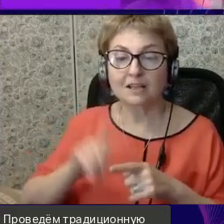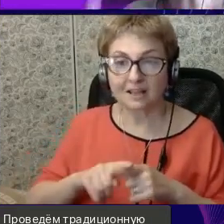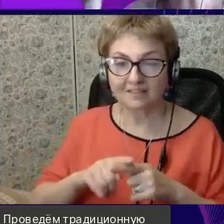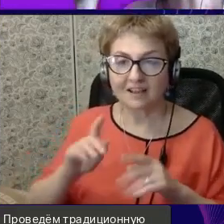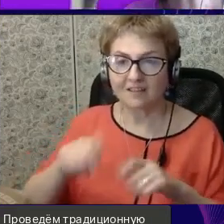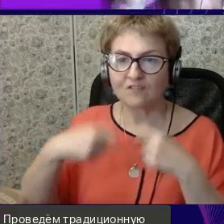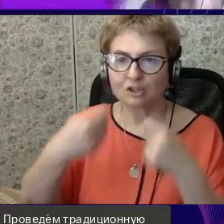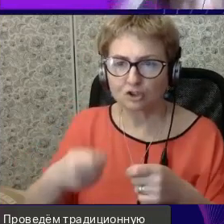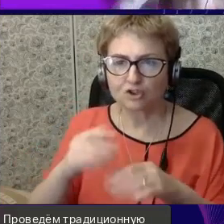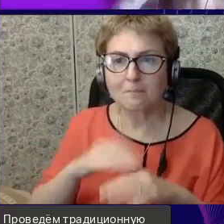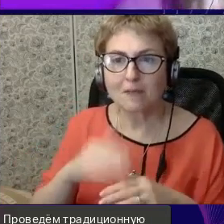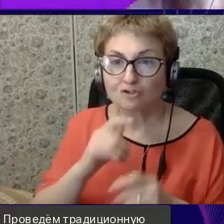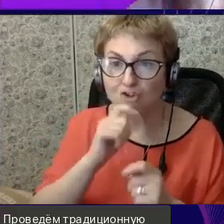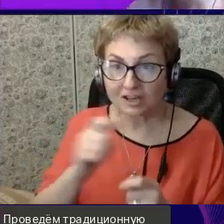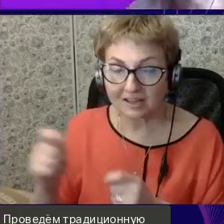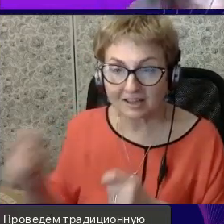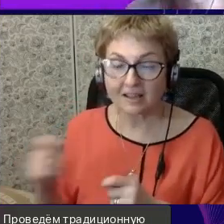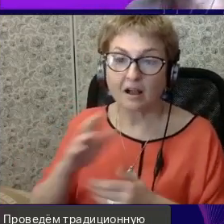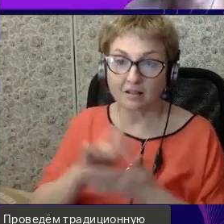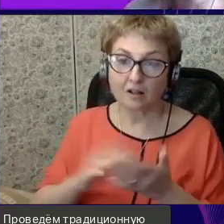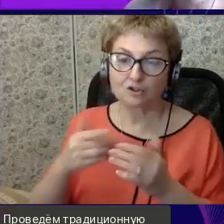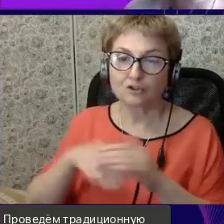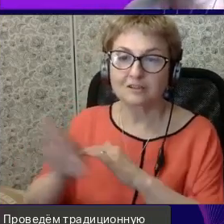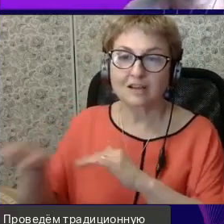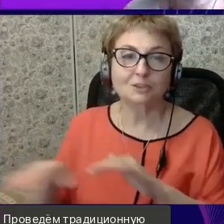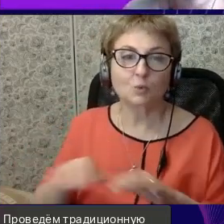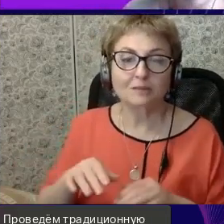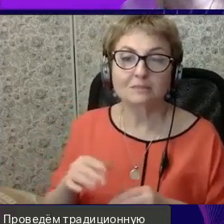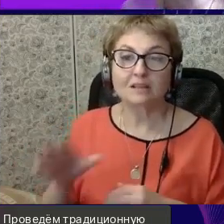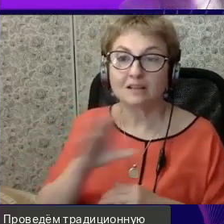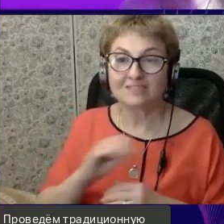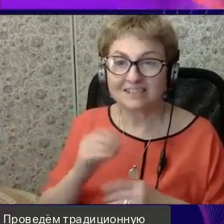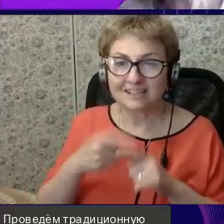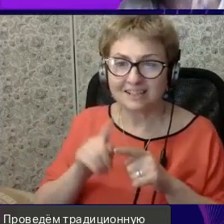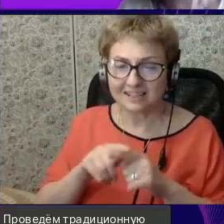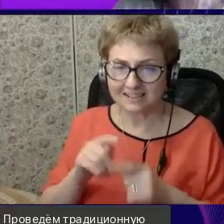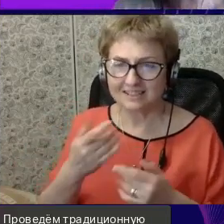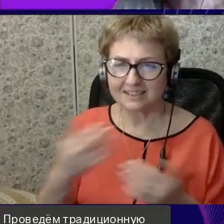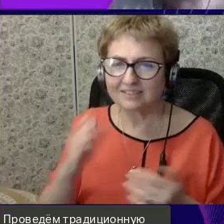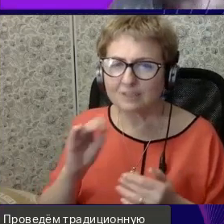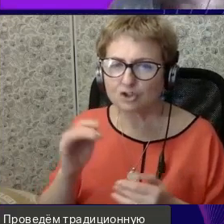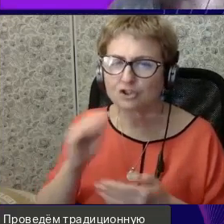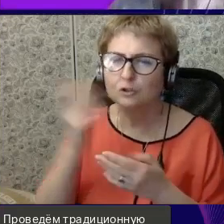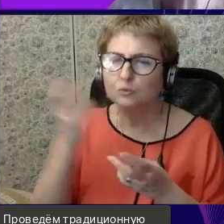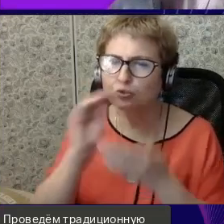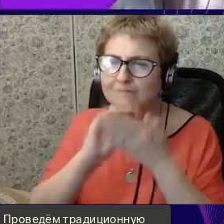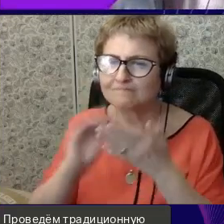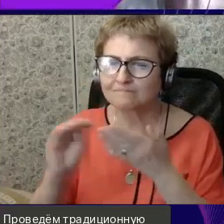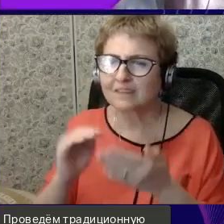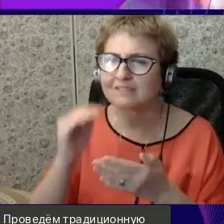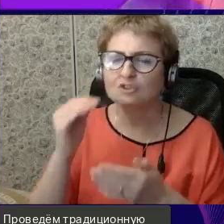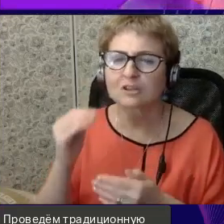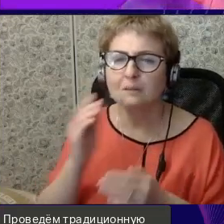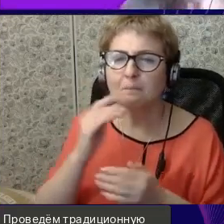вот, потом расслабление, вот, после этого выдача поощрений, вот, далее расходимся.